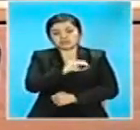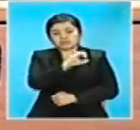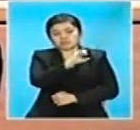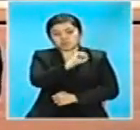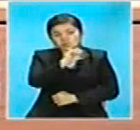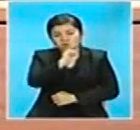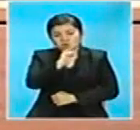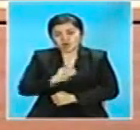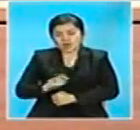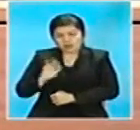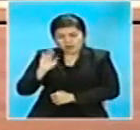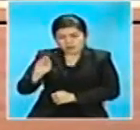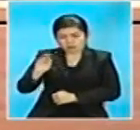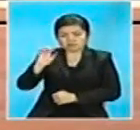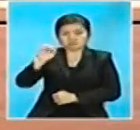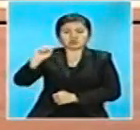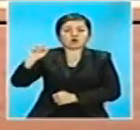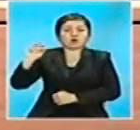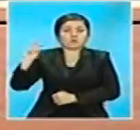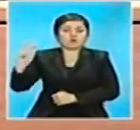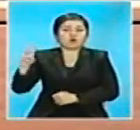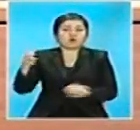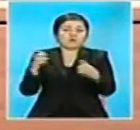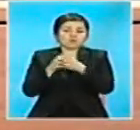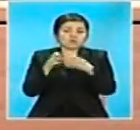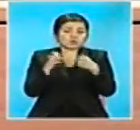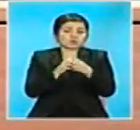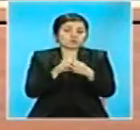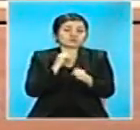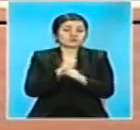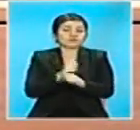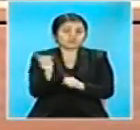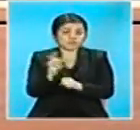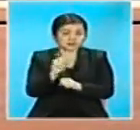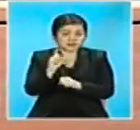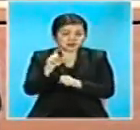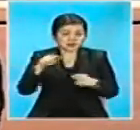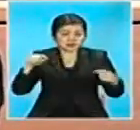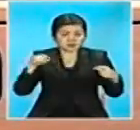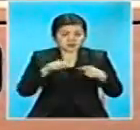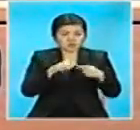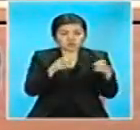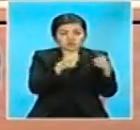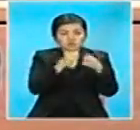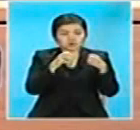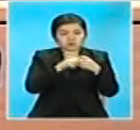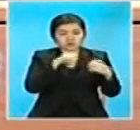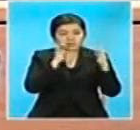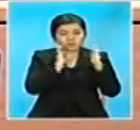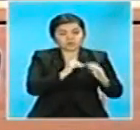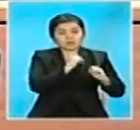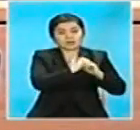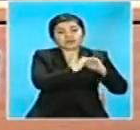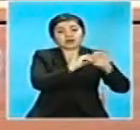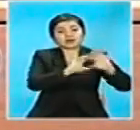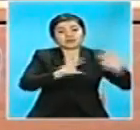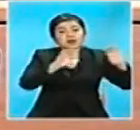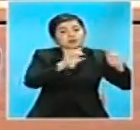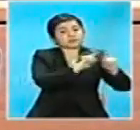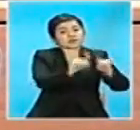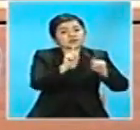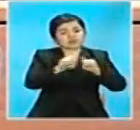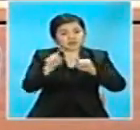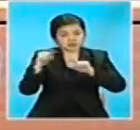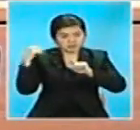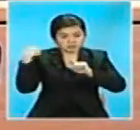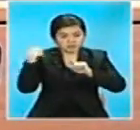ปยุ่งเกี่ยวกับเรื่องของการบริหารงานนะครับของข้าราชการประจำก็ดีเรื่องนี้ผมถือว่าเป็นเรื่อง